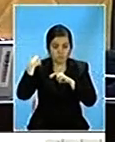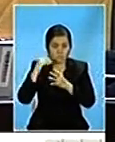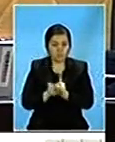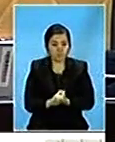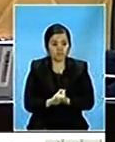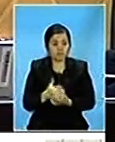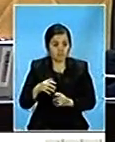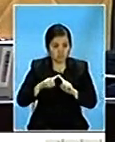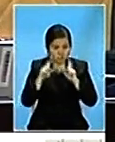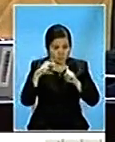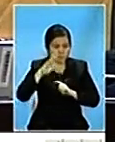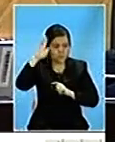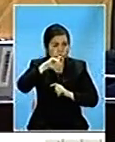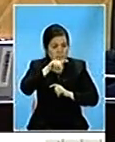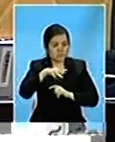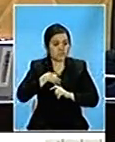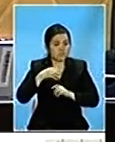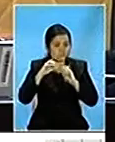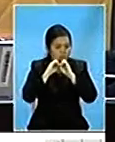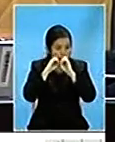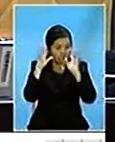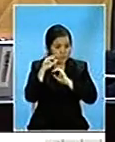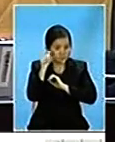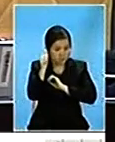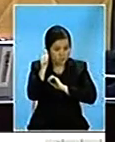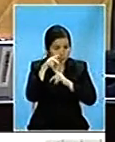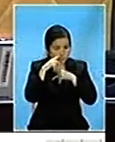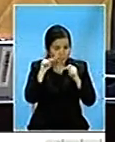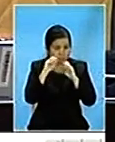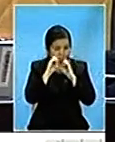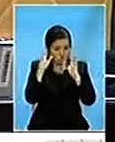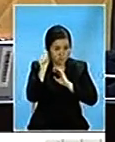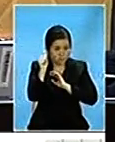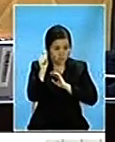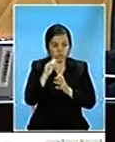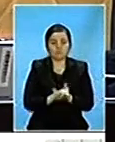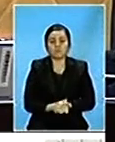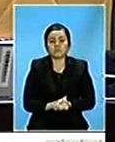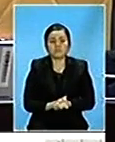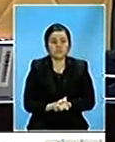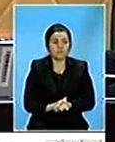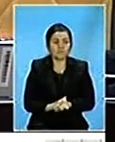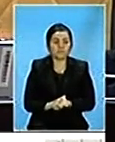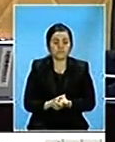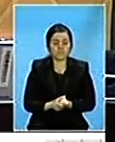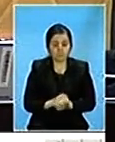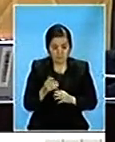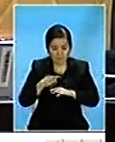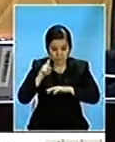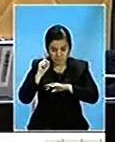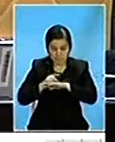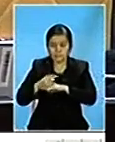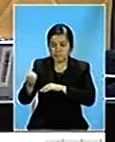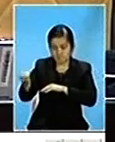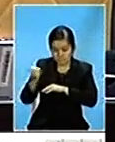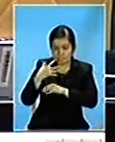เชิญครับ ครับ ท่านประธานที่เคารพครับขอรับไป